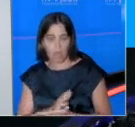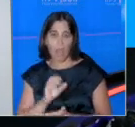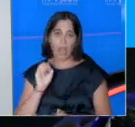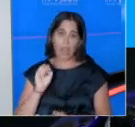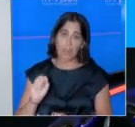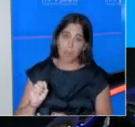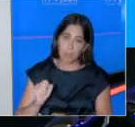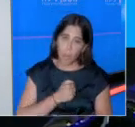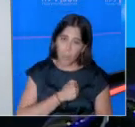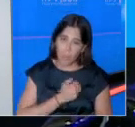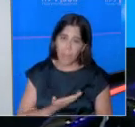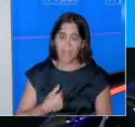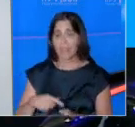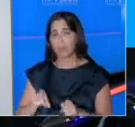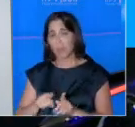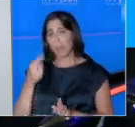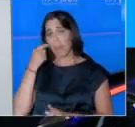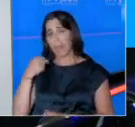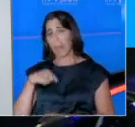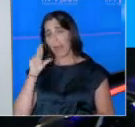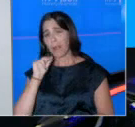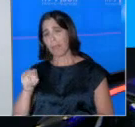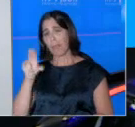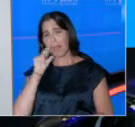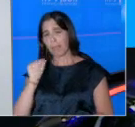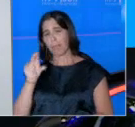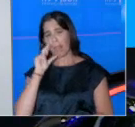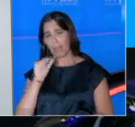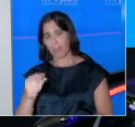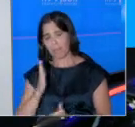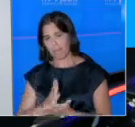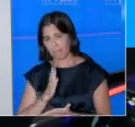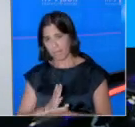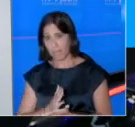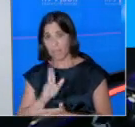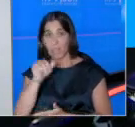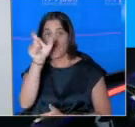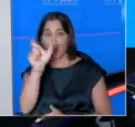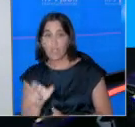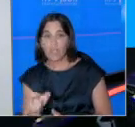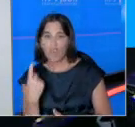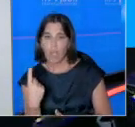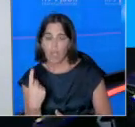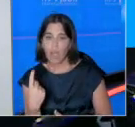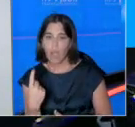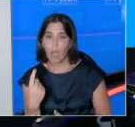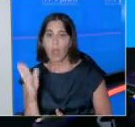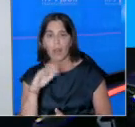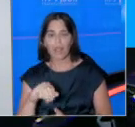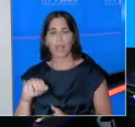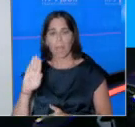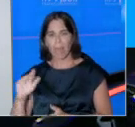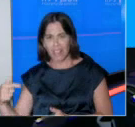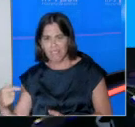איך אומרים אצלנו, בלי עין הרע, דיבר. יש איש אחד, וגם בן גביר